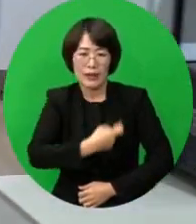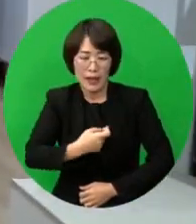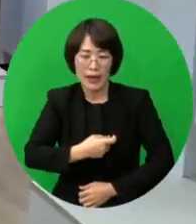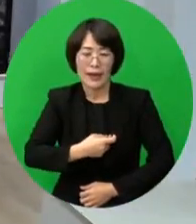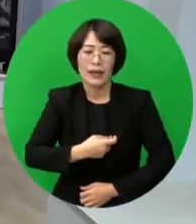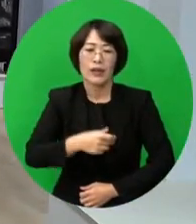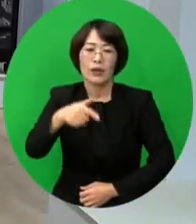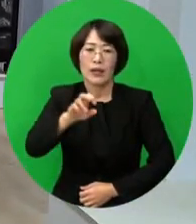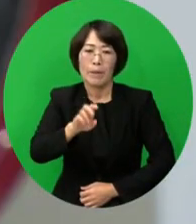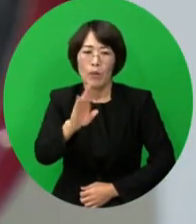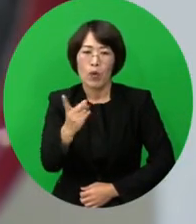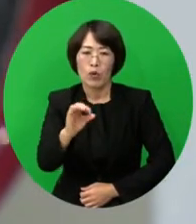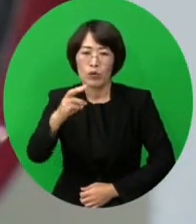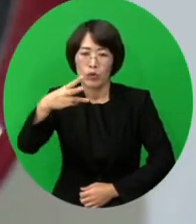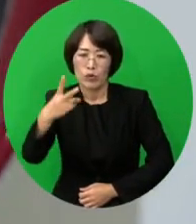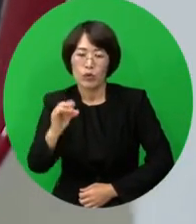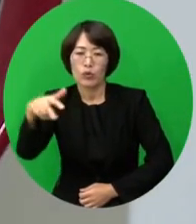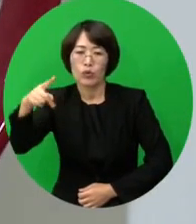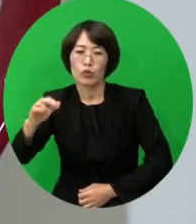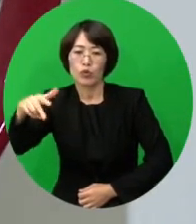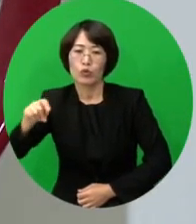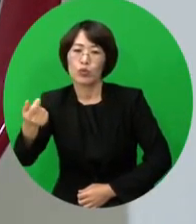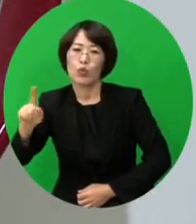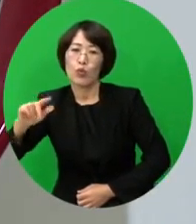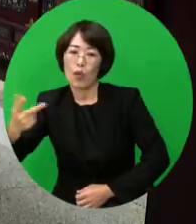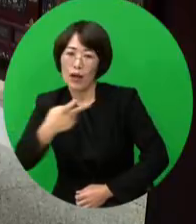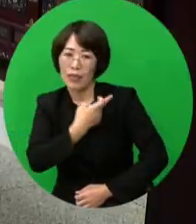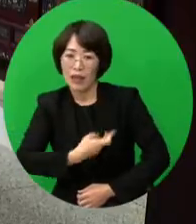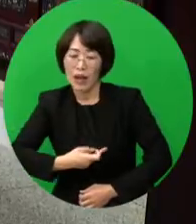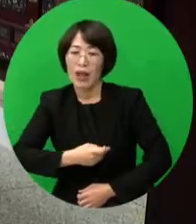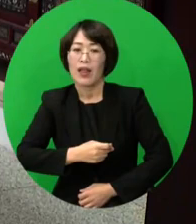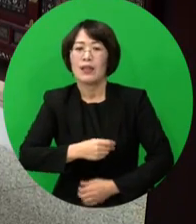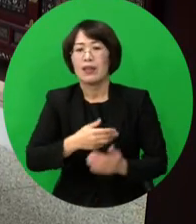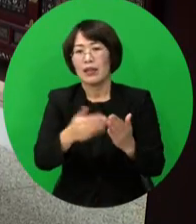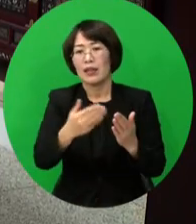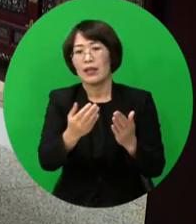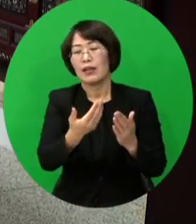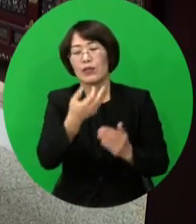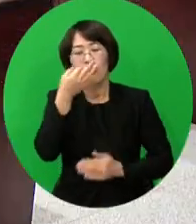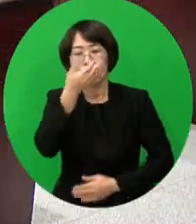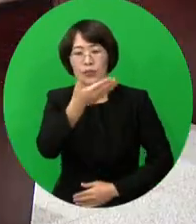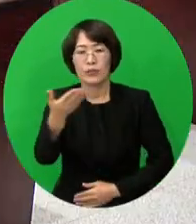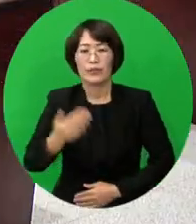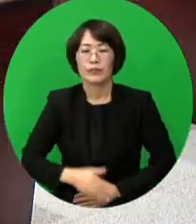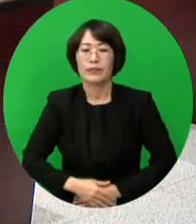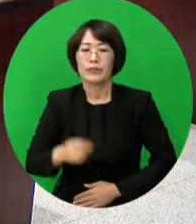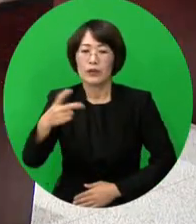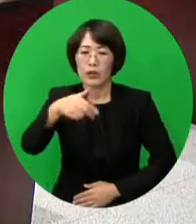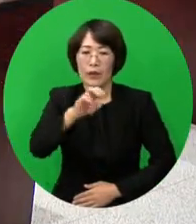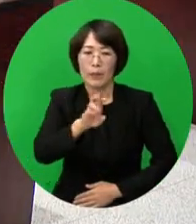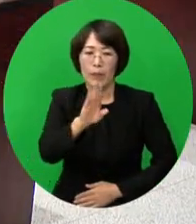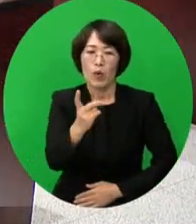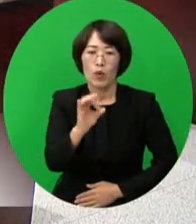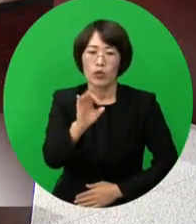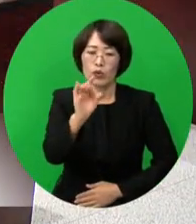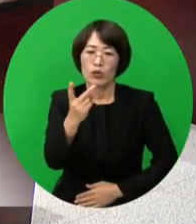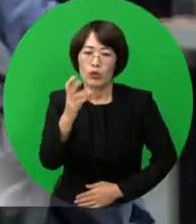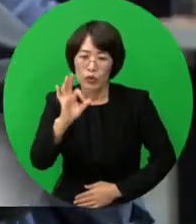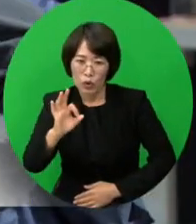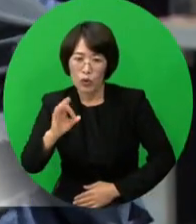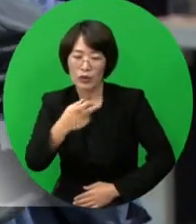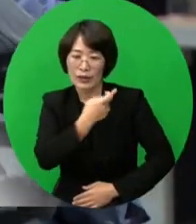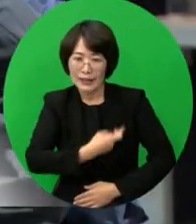무형문화재 김봉룡, 송주환, 신북일 장인들의 작품이 선보이고 있습니다. 또한 김봉룡, 김태희